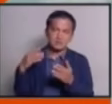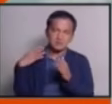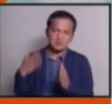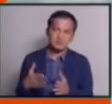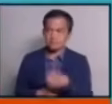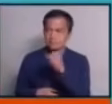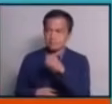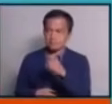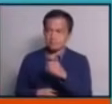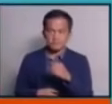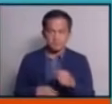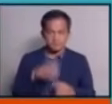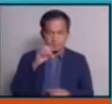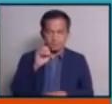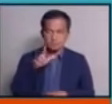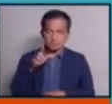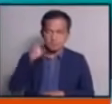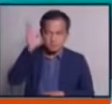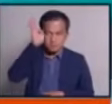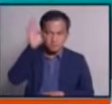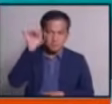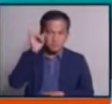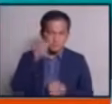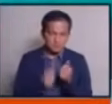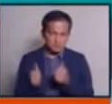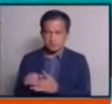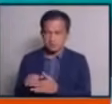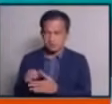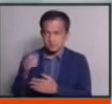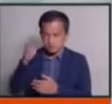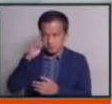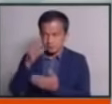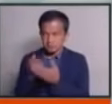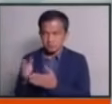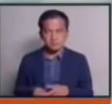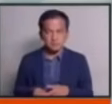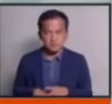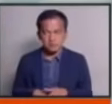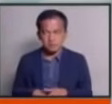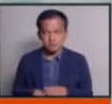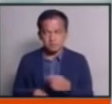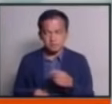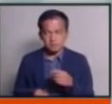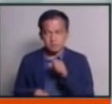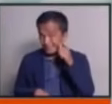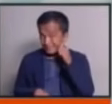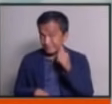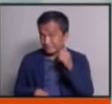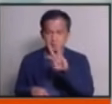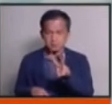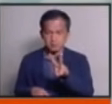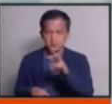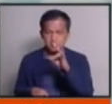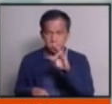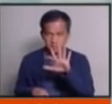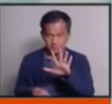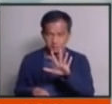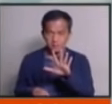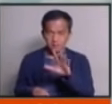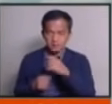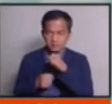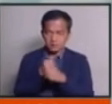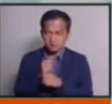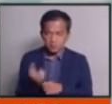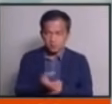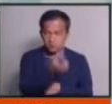Salamat din po sa inyo, sir. Colonel Bernard Young, Chief of Police ng Pasay PNP. Andito po yung isang matandang dalaga at siya po 75 years old. Siya